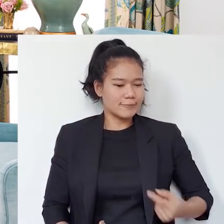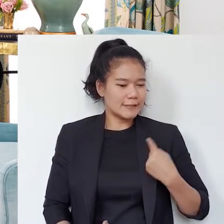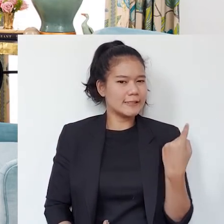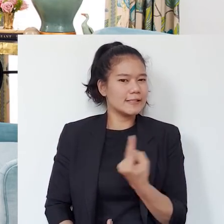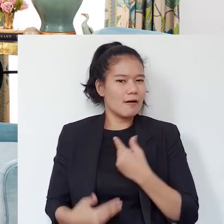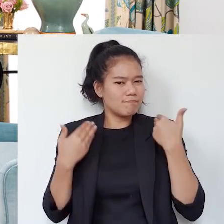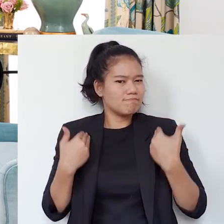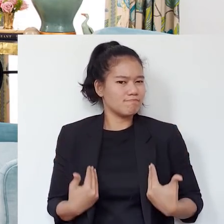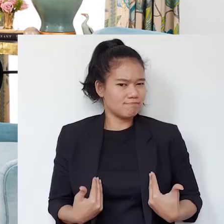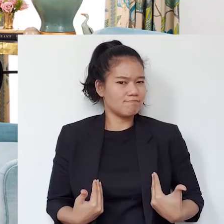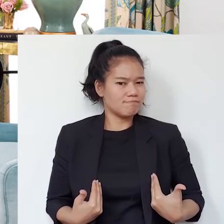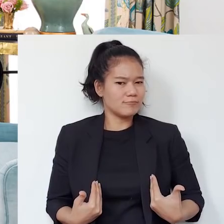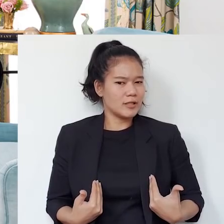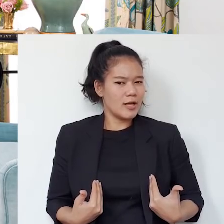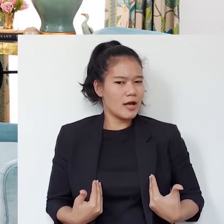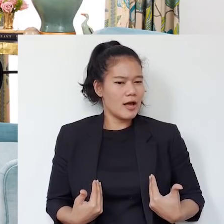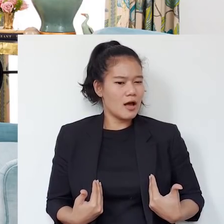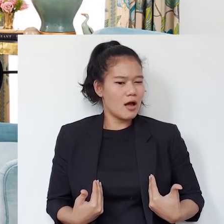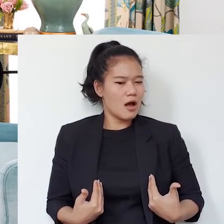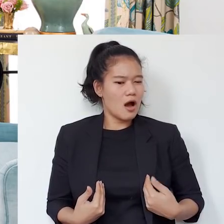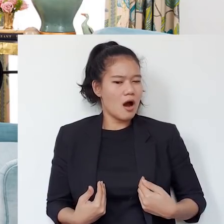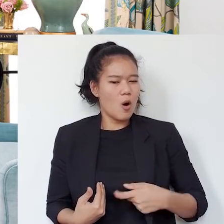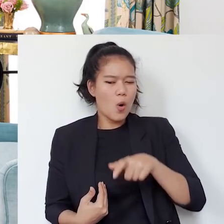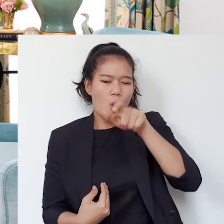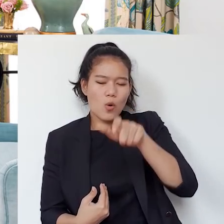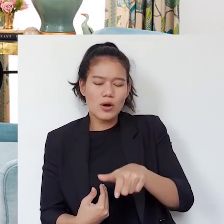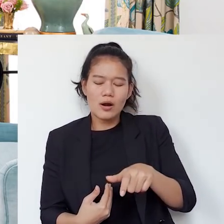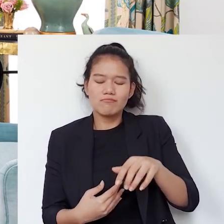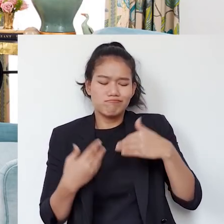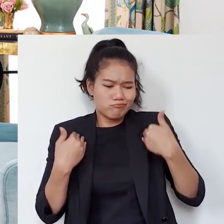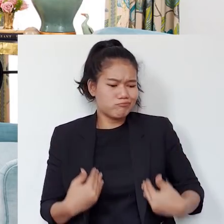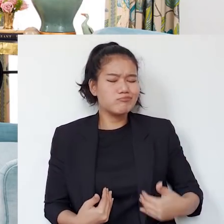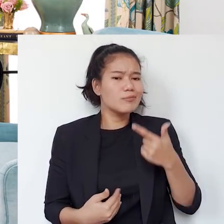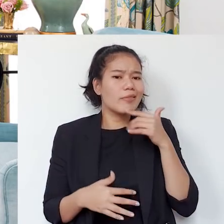Manusia seperti apa yang bisa dipenuhi oleh Roh Kudus?